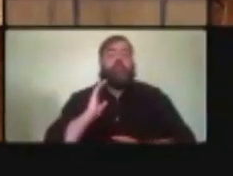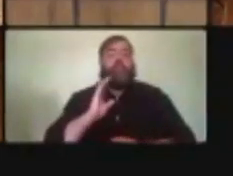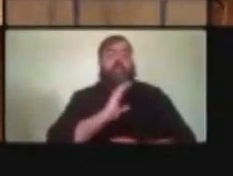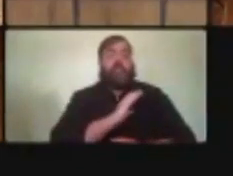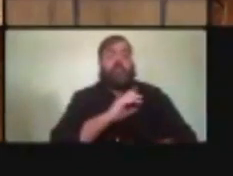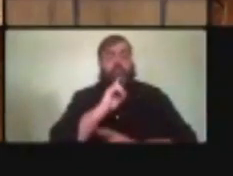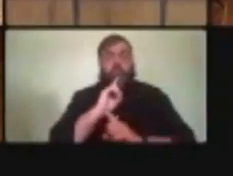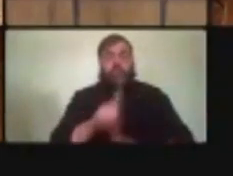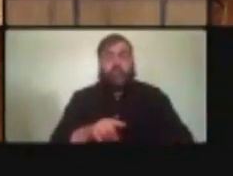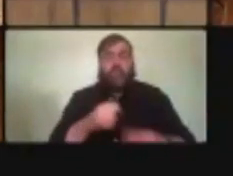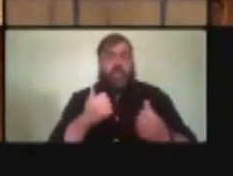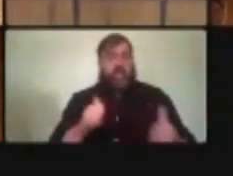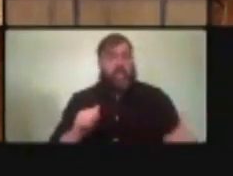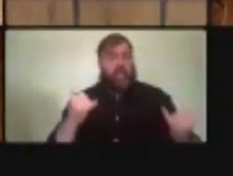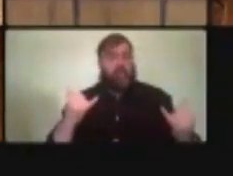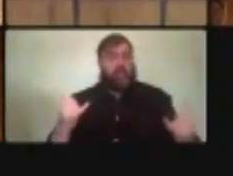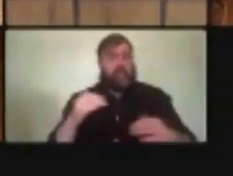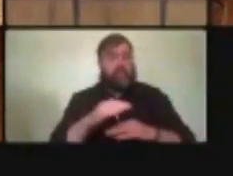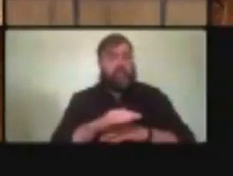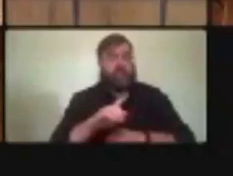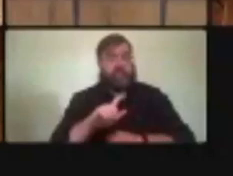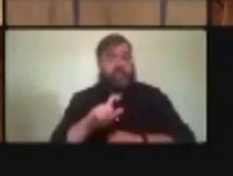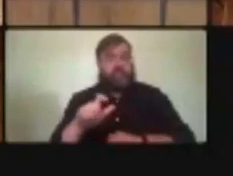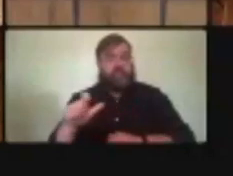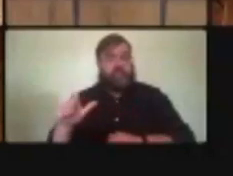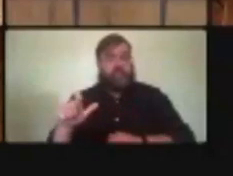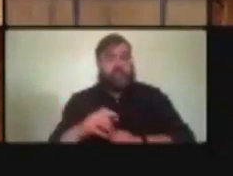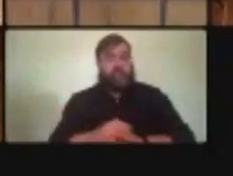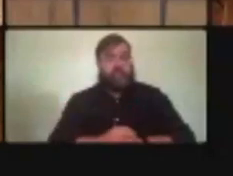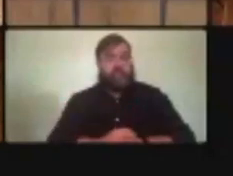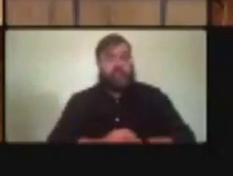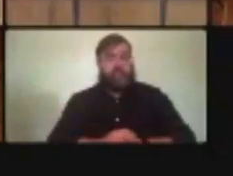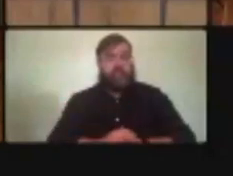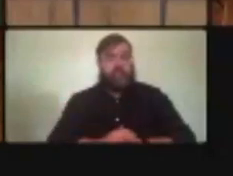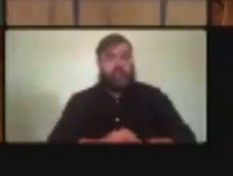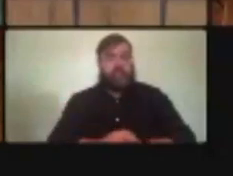tutaipitisha. Ripoti za kamati, je, kuna ripoti zozote za kamati?